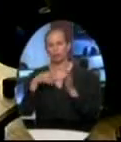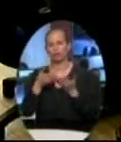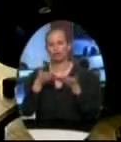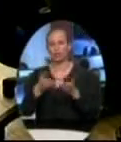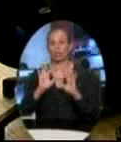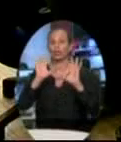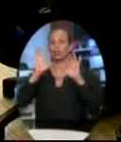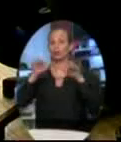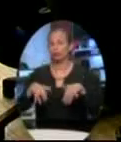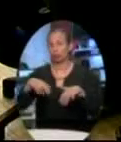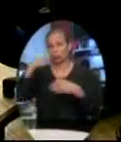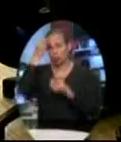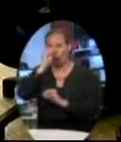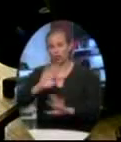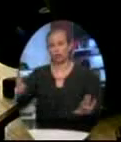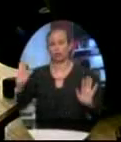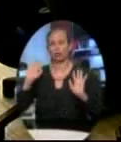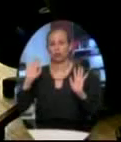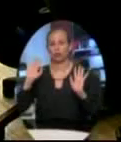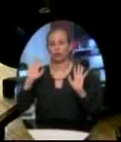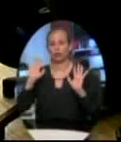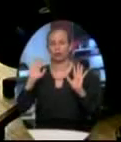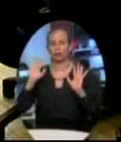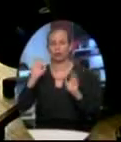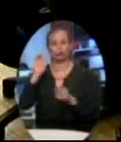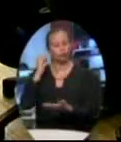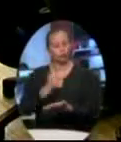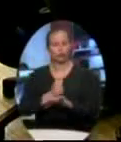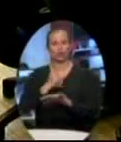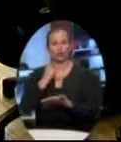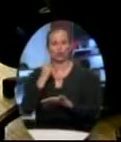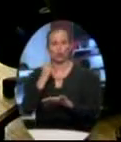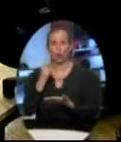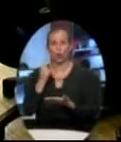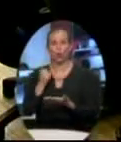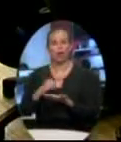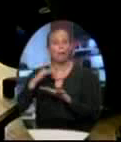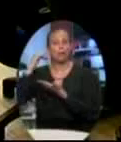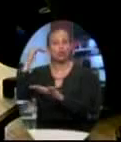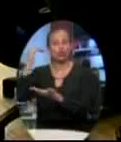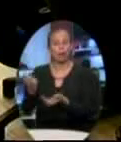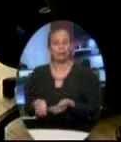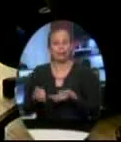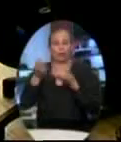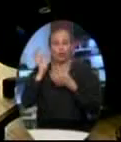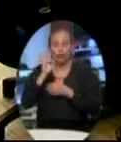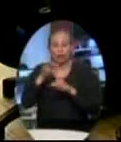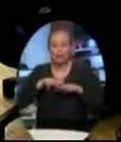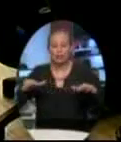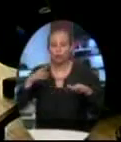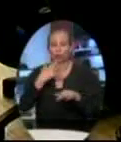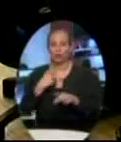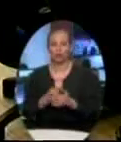מוכרז שמחזיק בזיכיון למשאב טבע של מדינת ישראל, של הציבור הישראלי, נקודה.